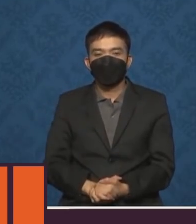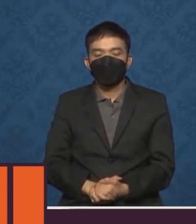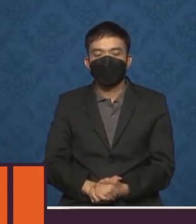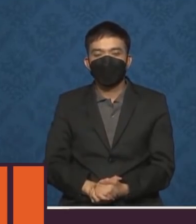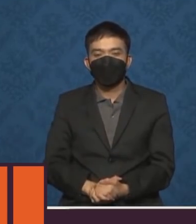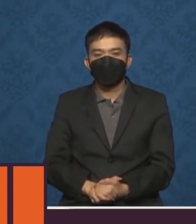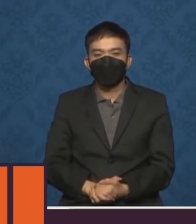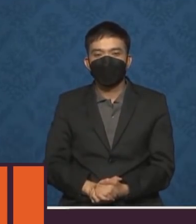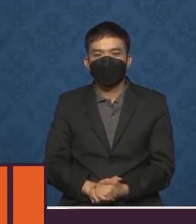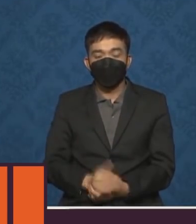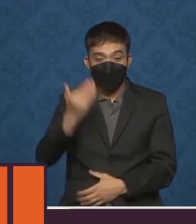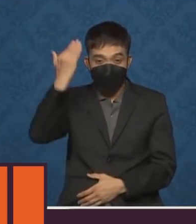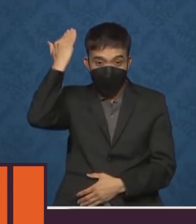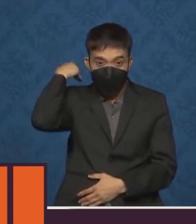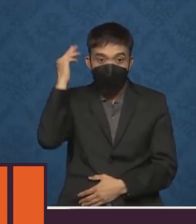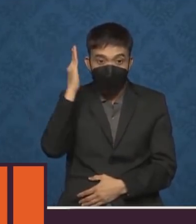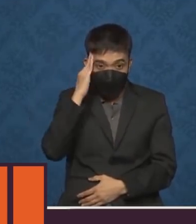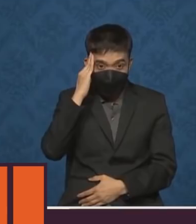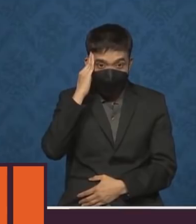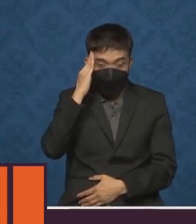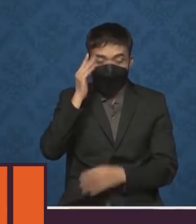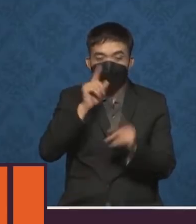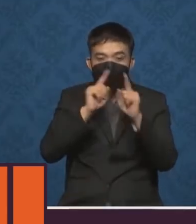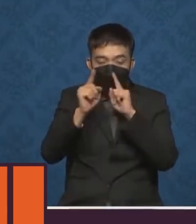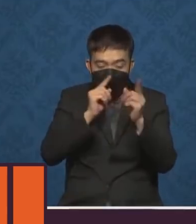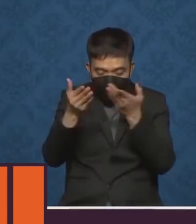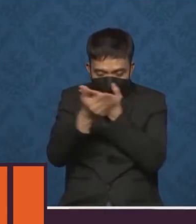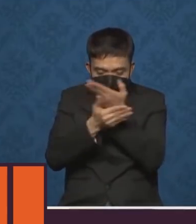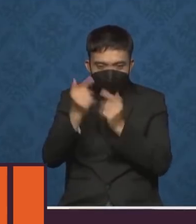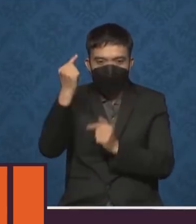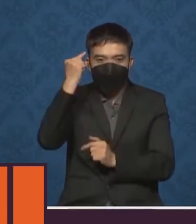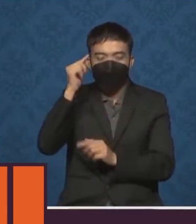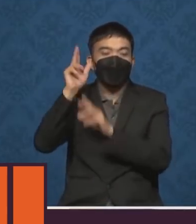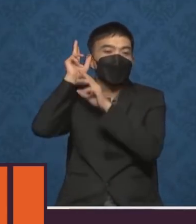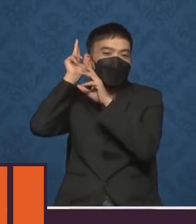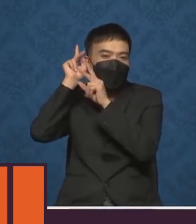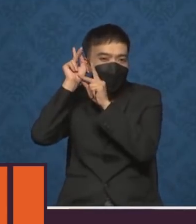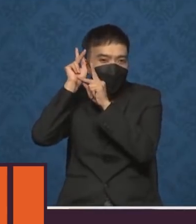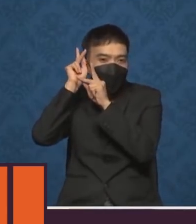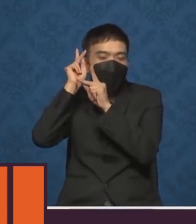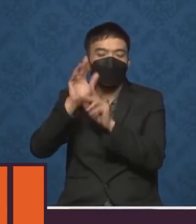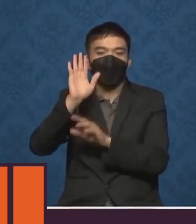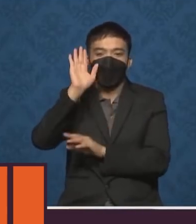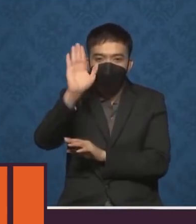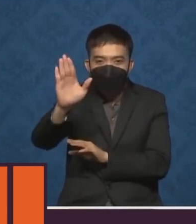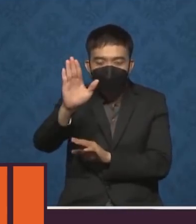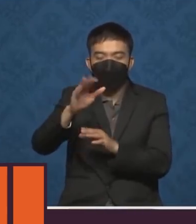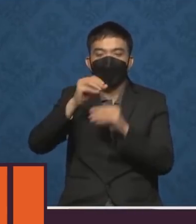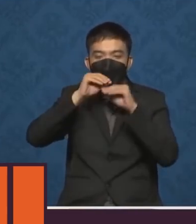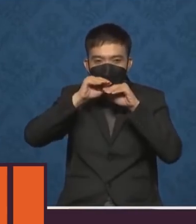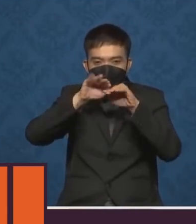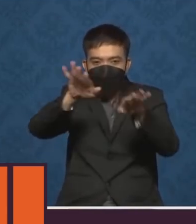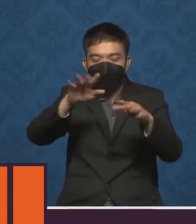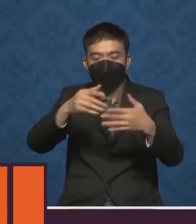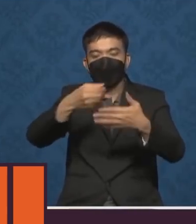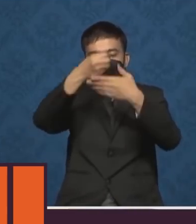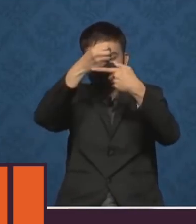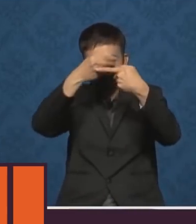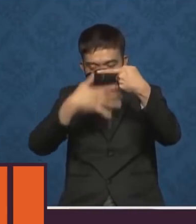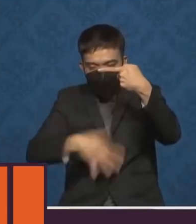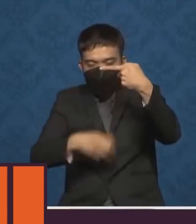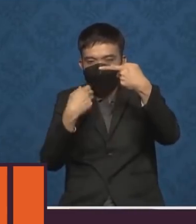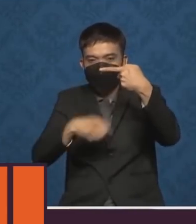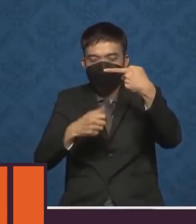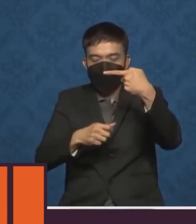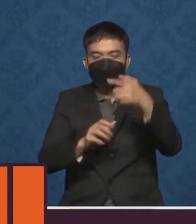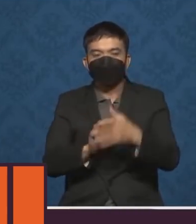ารือในวันนั้นเนี่ยบอกให้มีการหลีกเลี่ยงการนำเสนอข้อ10ข้อเรียกร้องในการปฏิรูปสถาบันพระมหากษัตริย์ไม่ใช่